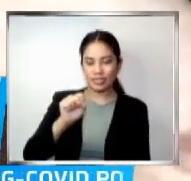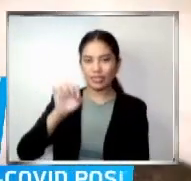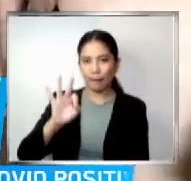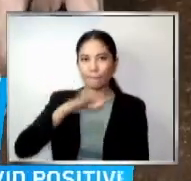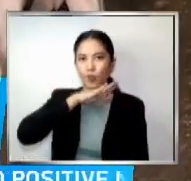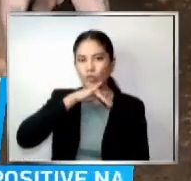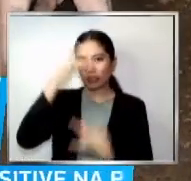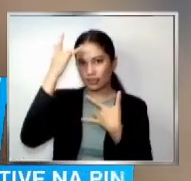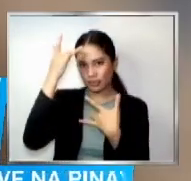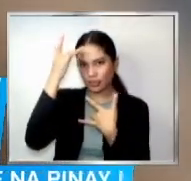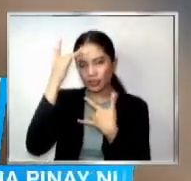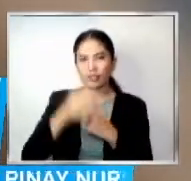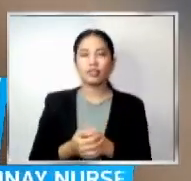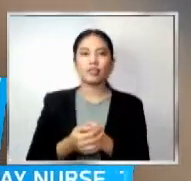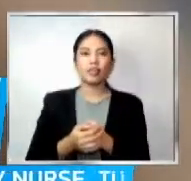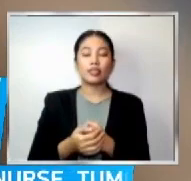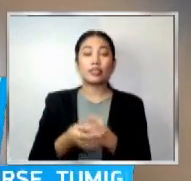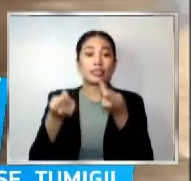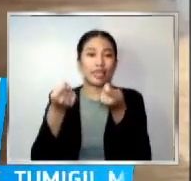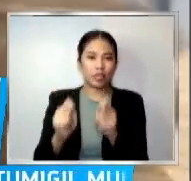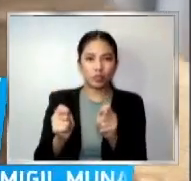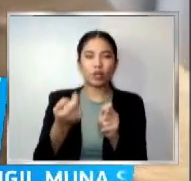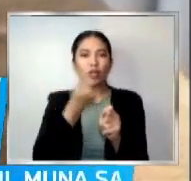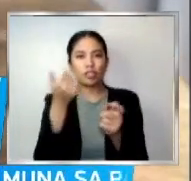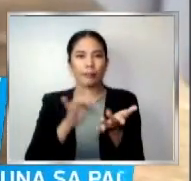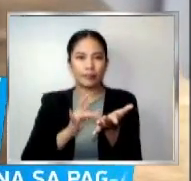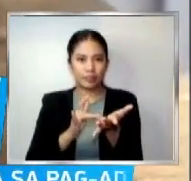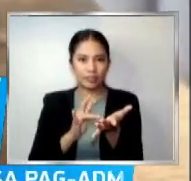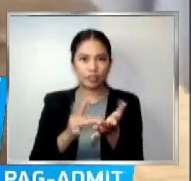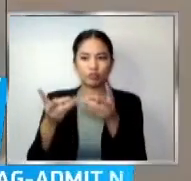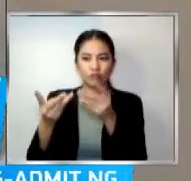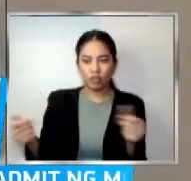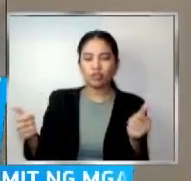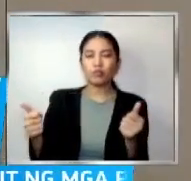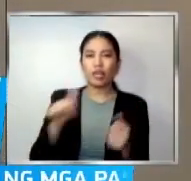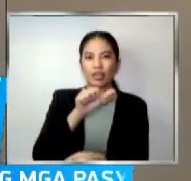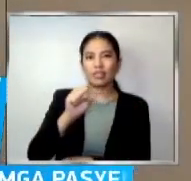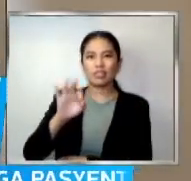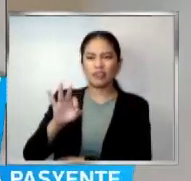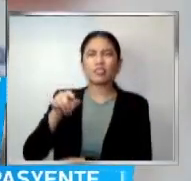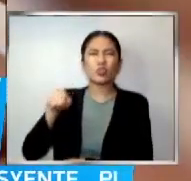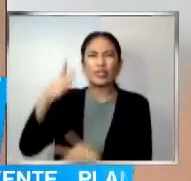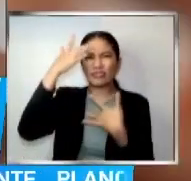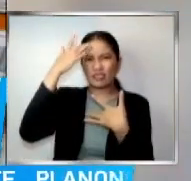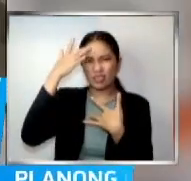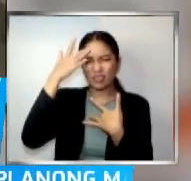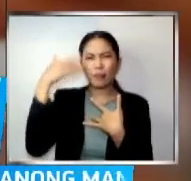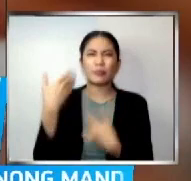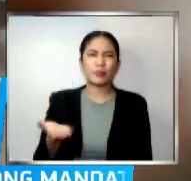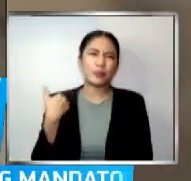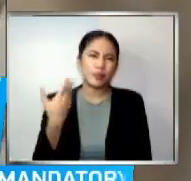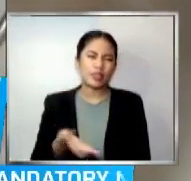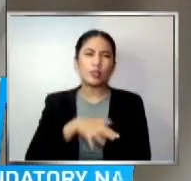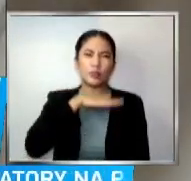na po pwedeng panlaban sa ASF. Ang ASF po ang sanhi ng pagkamatay ng maraming baboy sa bansa, dahilan kaya